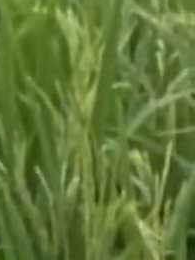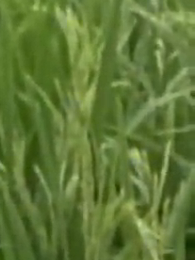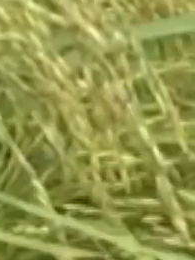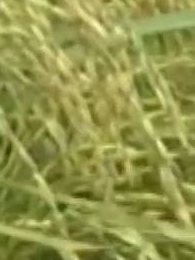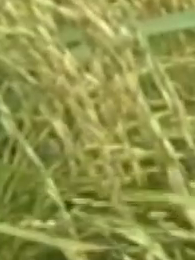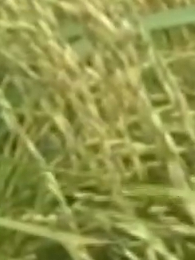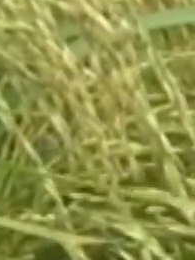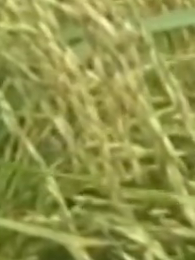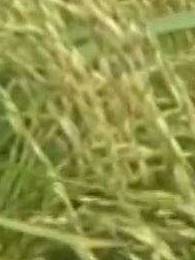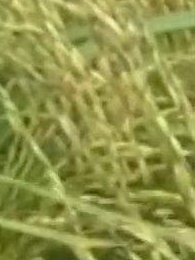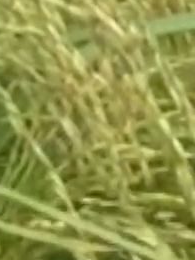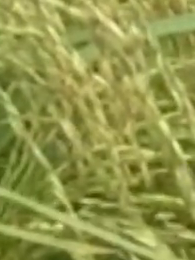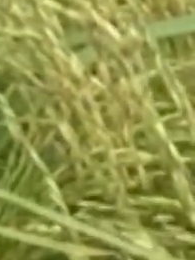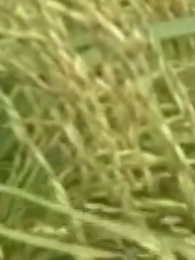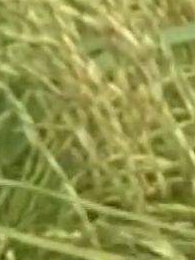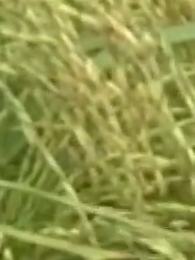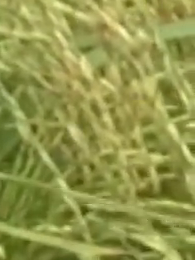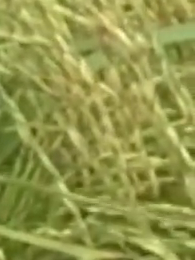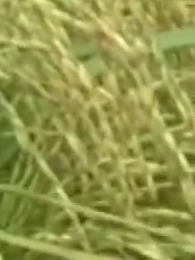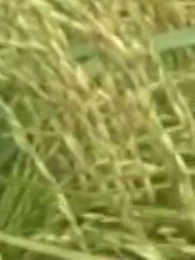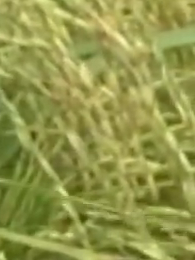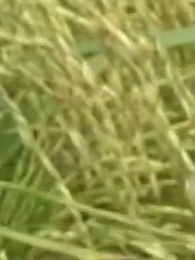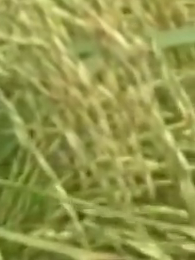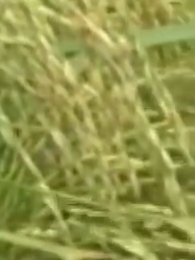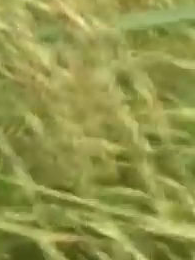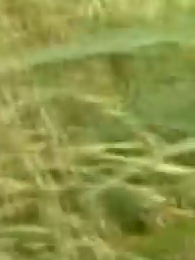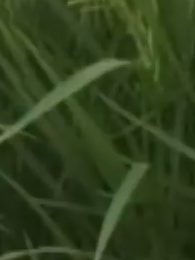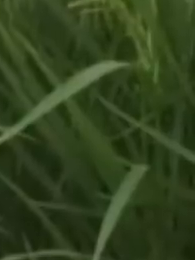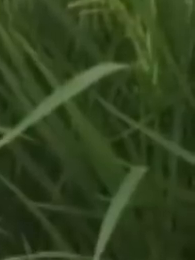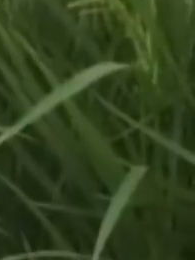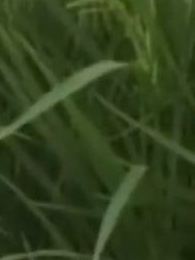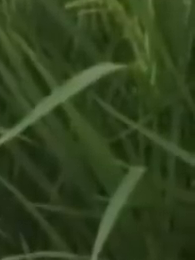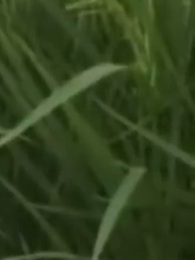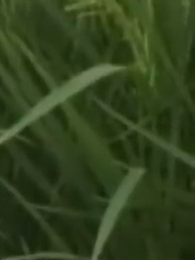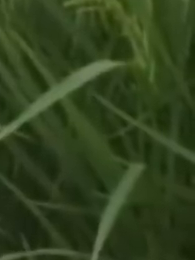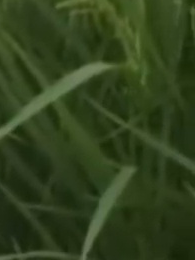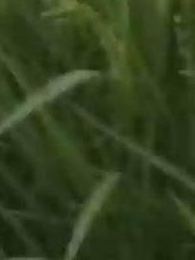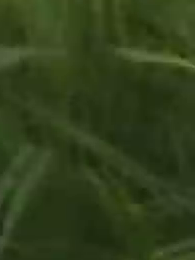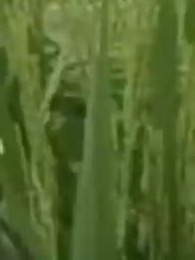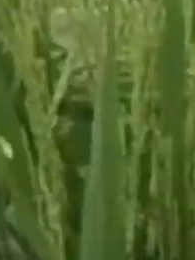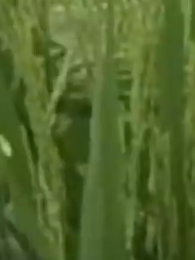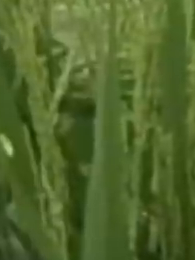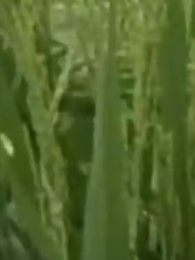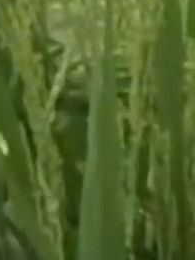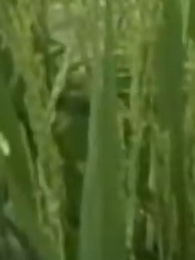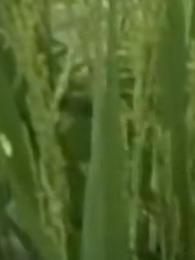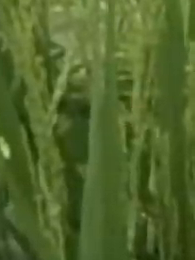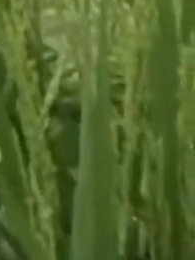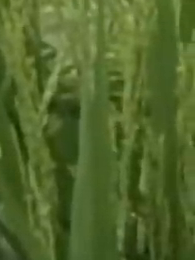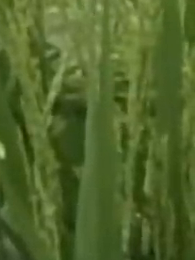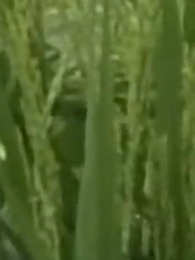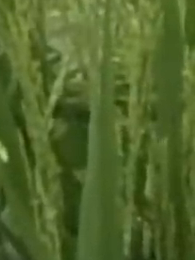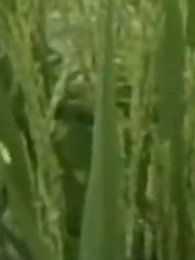মৌসুমে 1,41,000 হেক্টর জমিতে বিভিন্ন জাতের ধান চাষ হয়েছে, যা গত বছরের তুলনায় বেশি বলে জানিয়েছে কৃষি